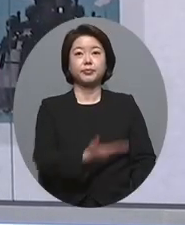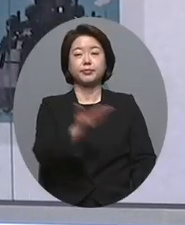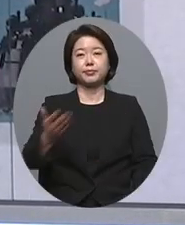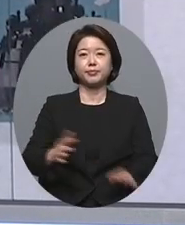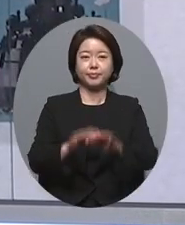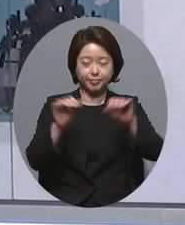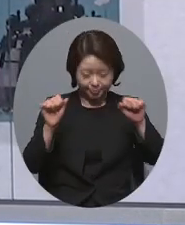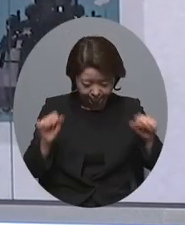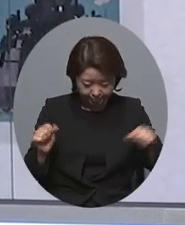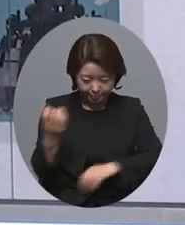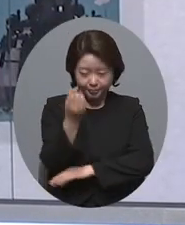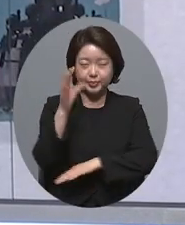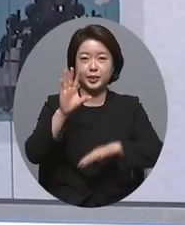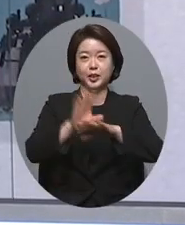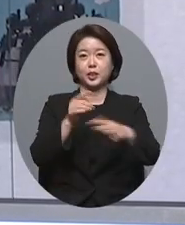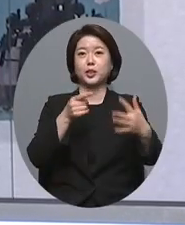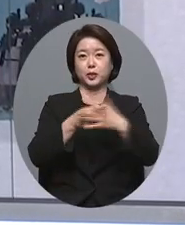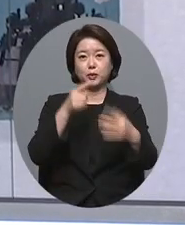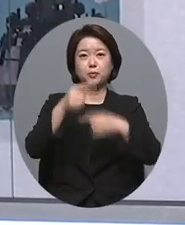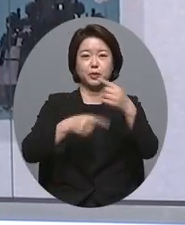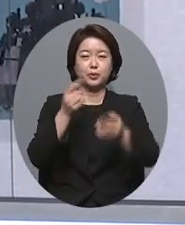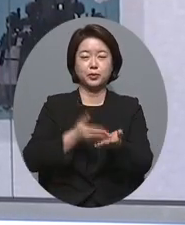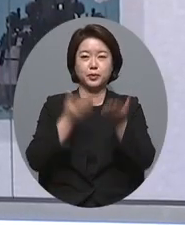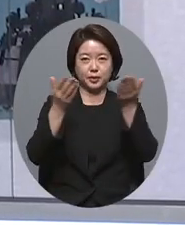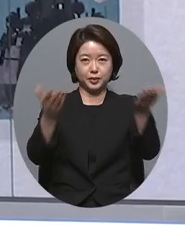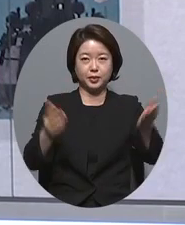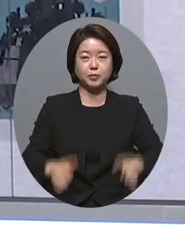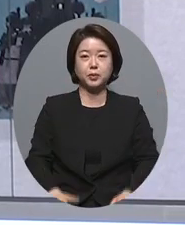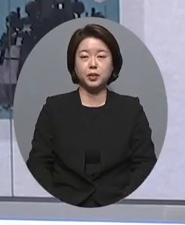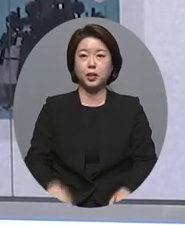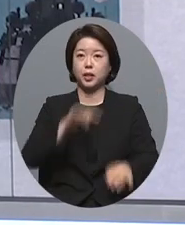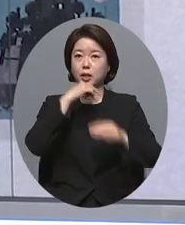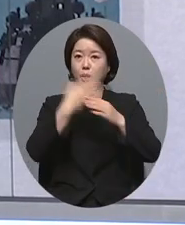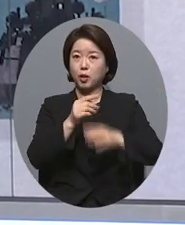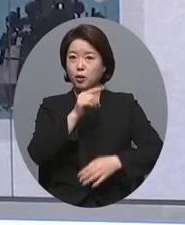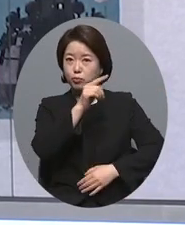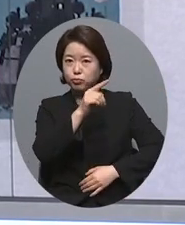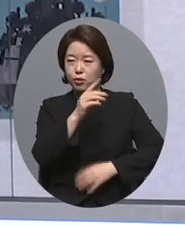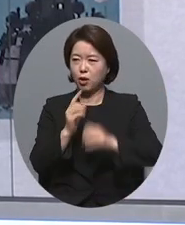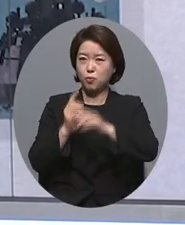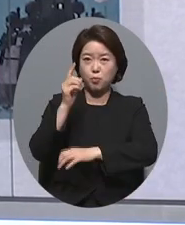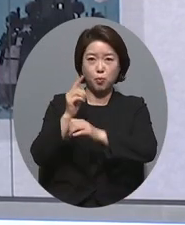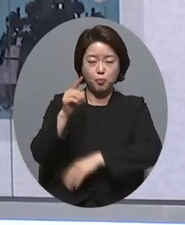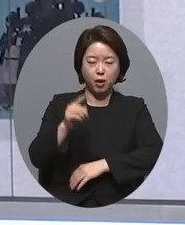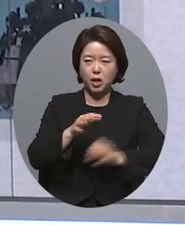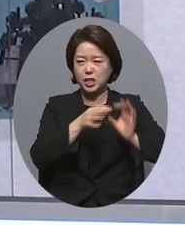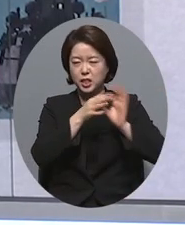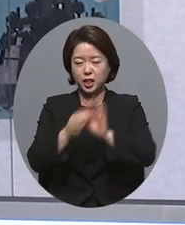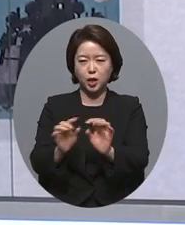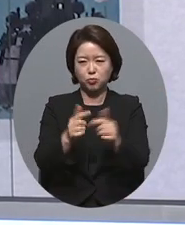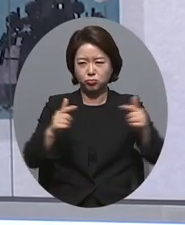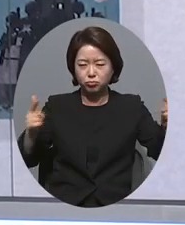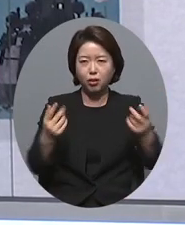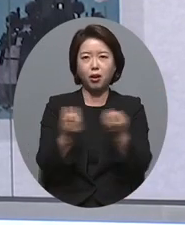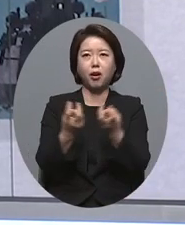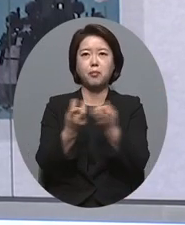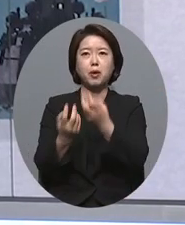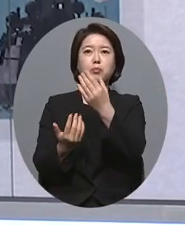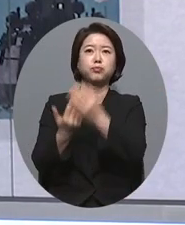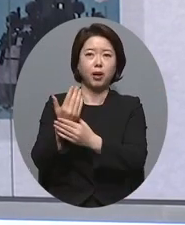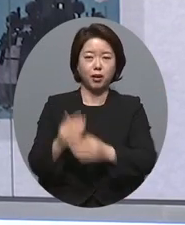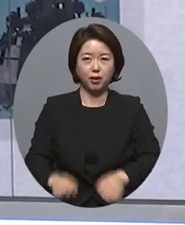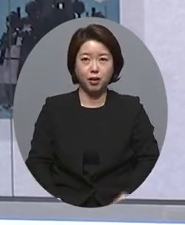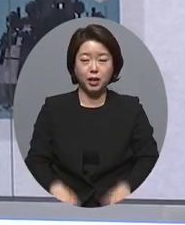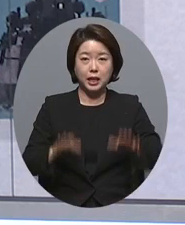시청자 여러분 안녕하십니까? 신통방통 윤태윤입니다. 자, 북한의 도발이 꾸준하게 또 다양한 방식으로 벌어지고 있습니다.